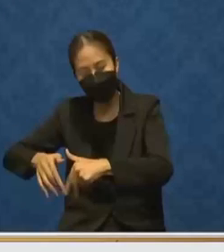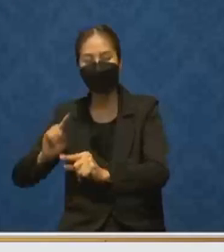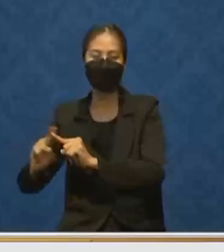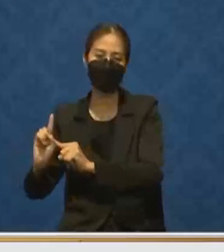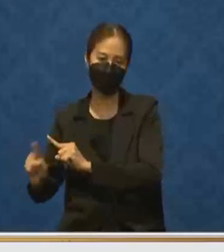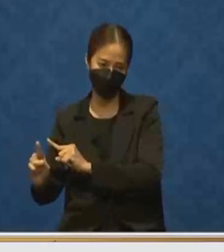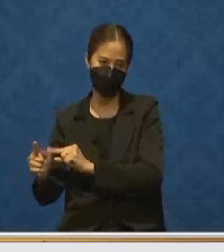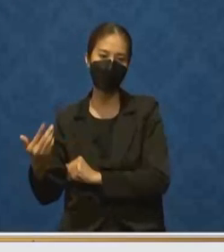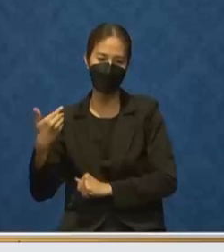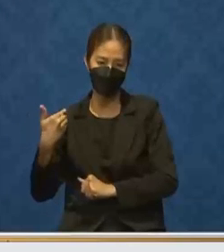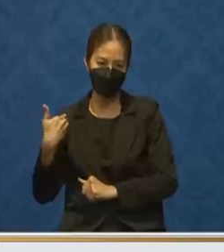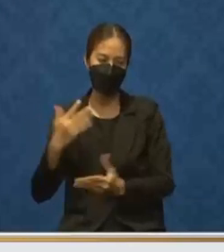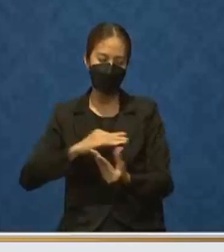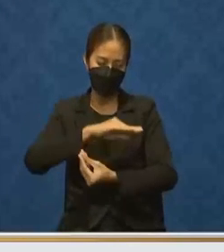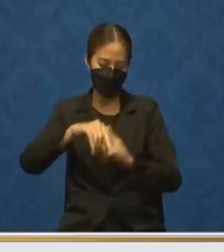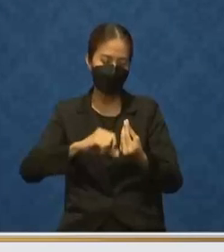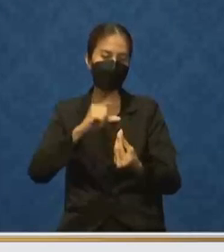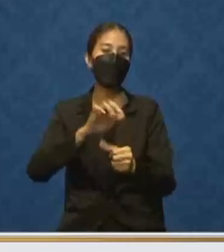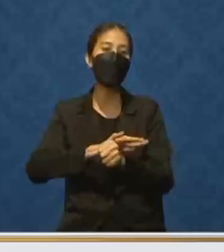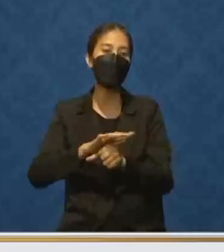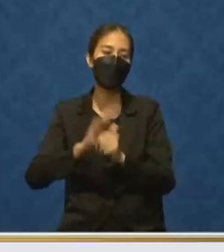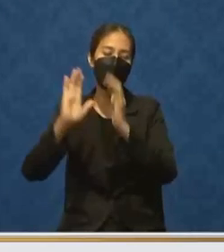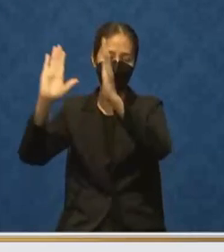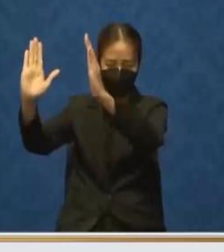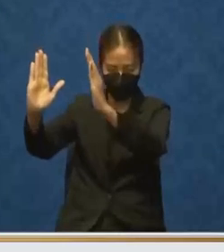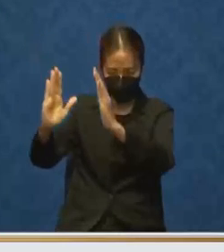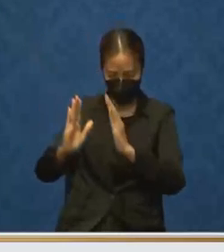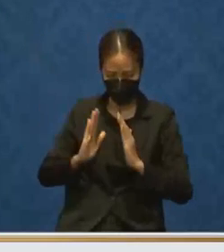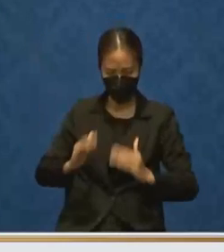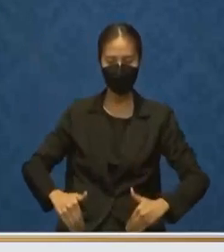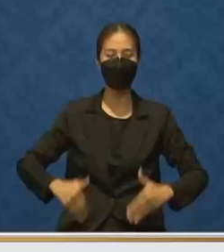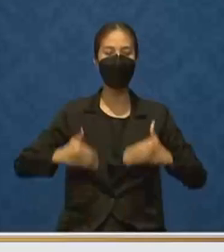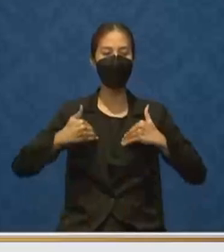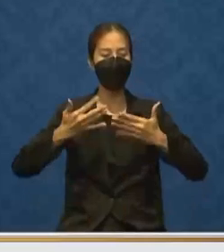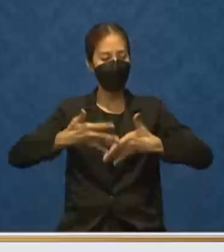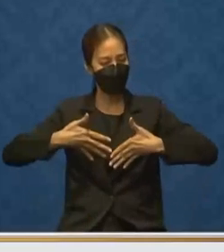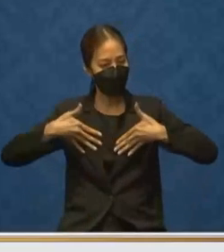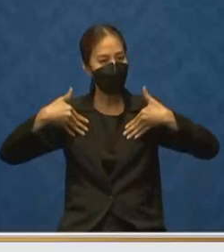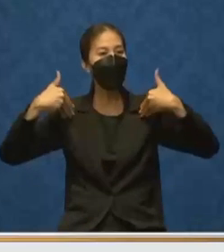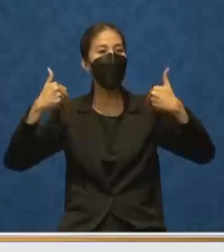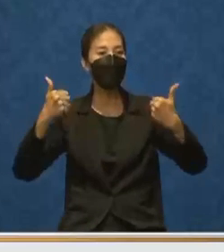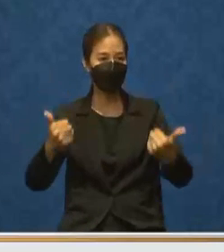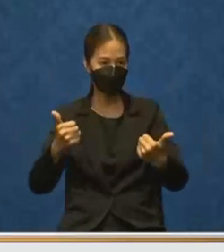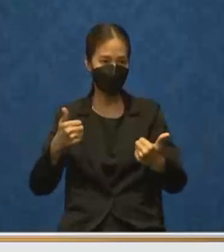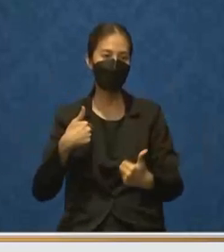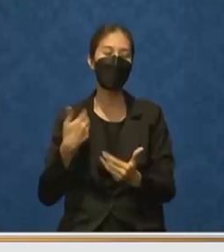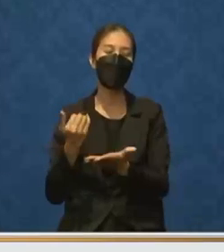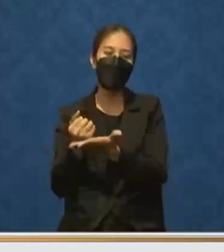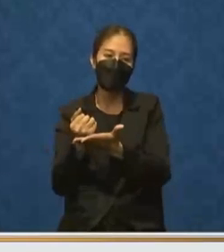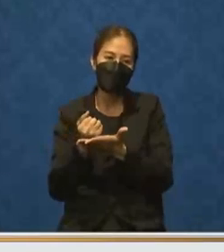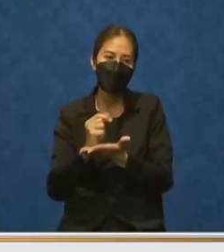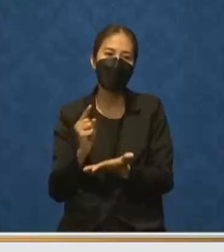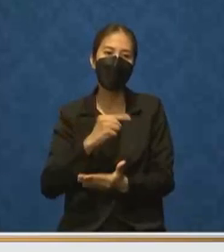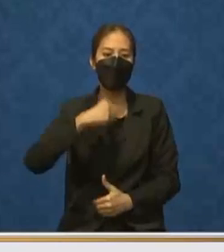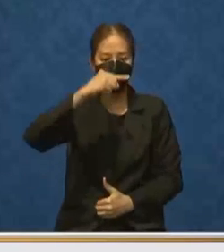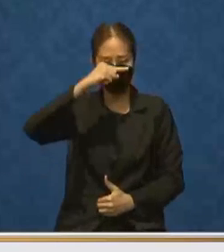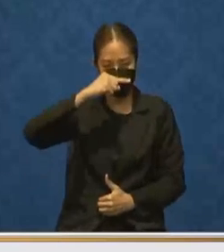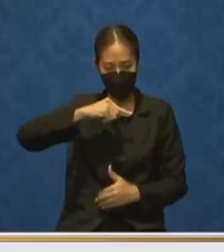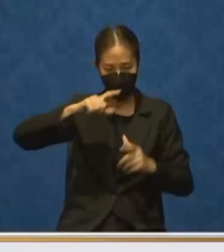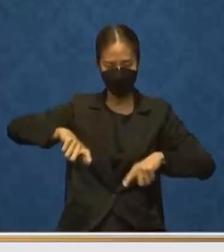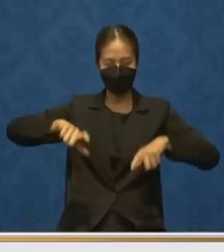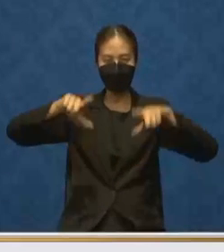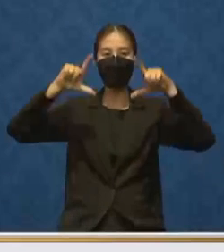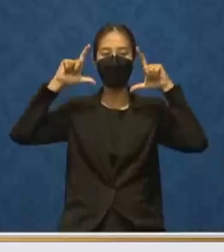ปรัชญาของเศรษฐกิจพอเพียงมาใช้ในการดำรงชีวิตเพื่อให้สังคมไทยนั้นมีความสุขและนำไปสู่การเสริมสร้างภาพลักษณ์ความเป็นไทยสู่สากลให้เป็นที่ย